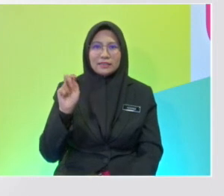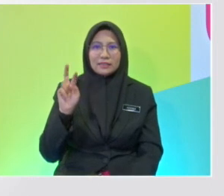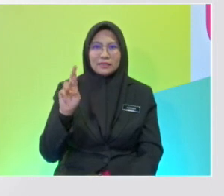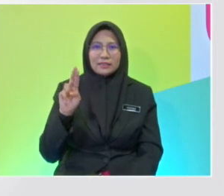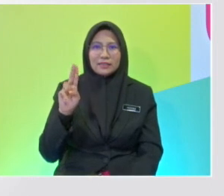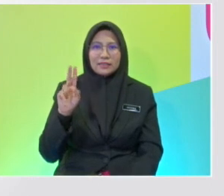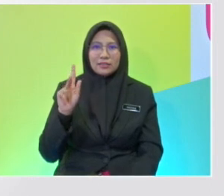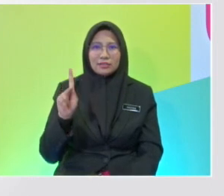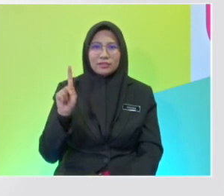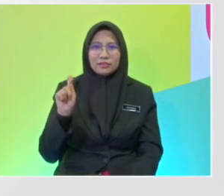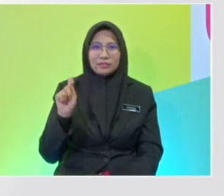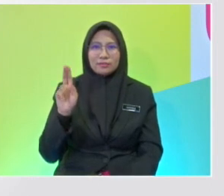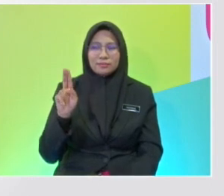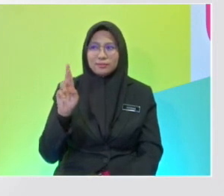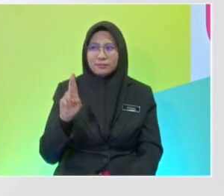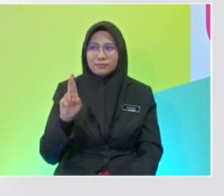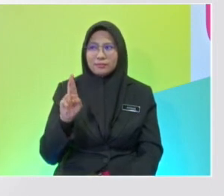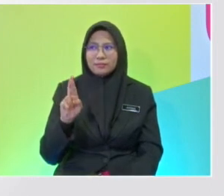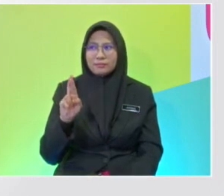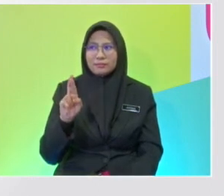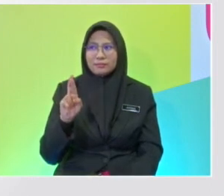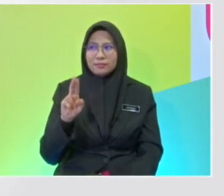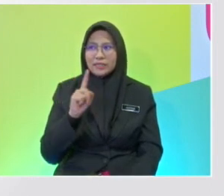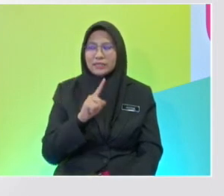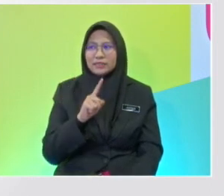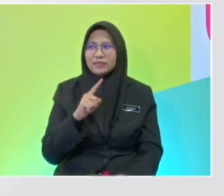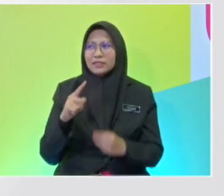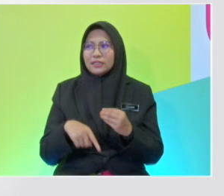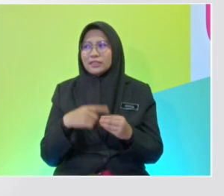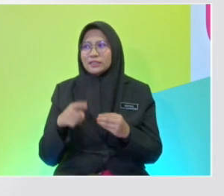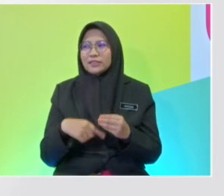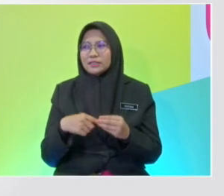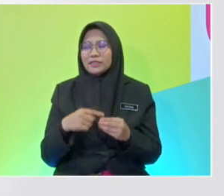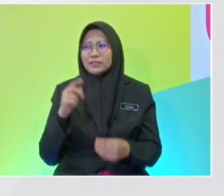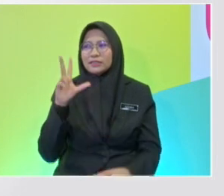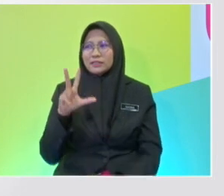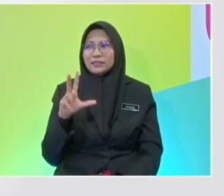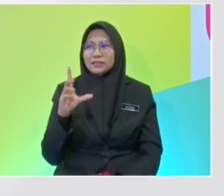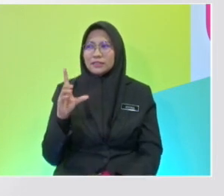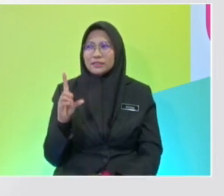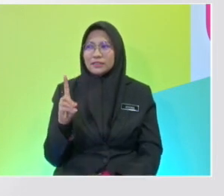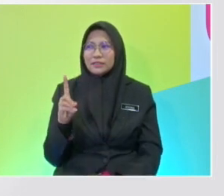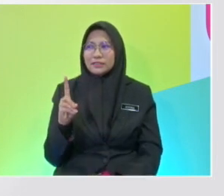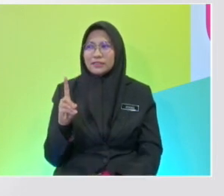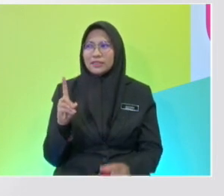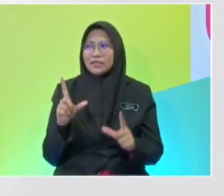3D Raja 8 e menunjukkan paskitaran 3D yang telah diletakkan cahaya menggunakan 3D